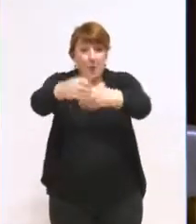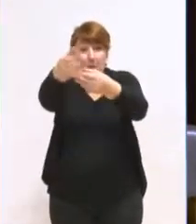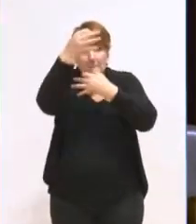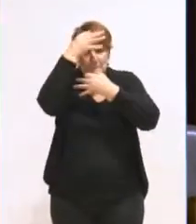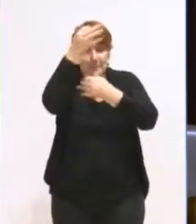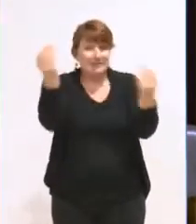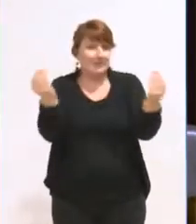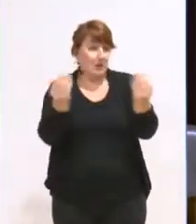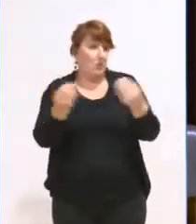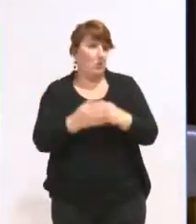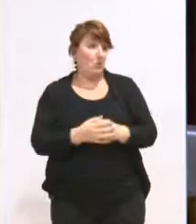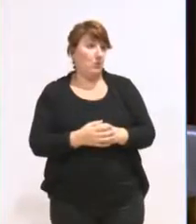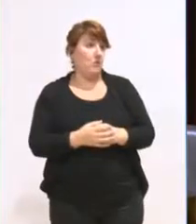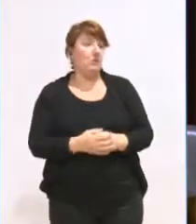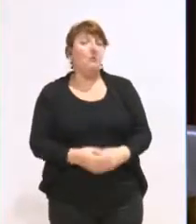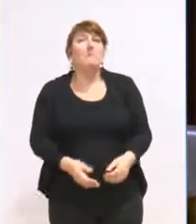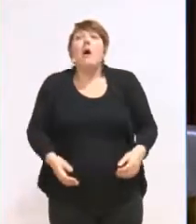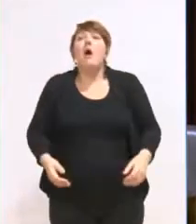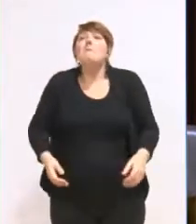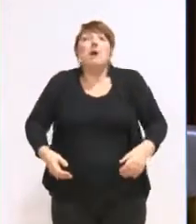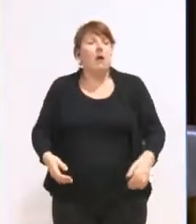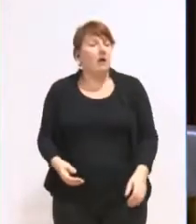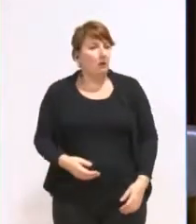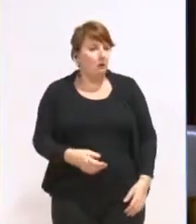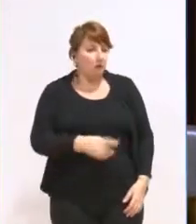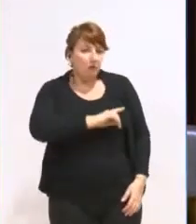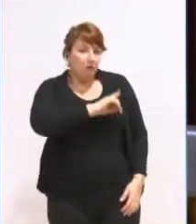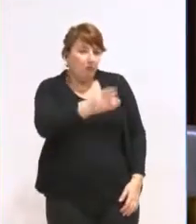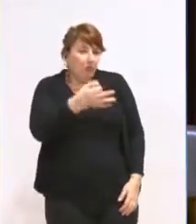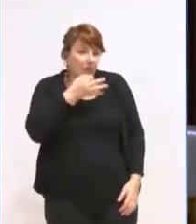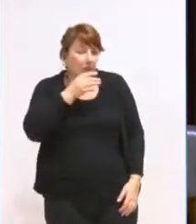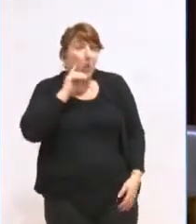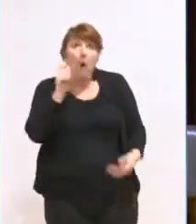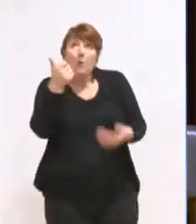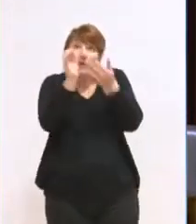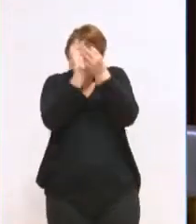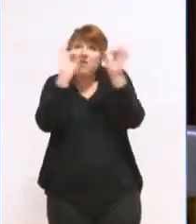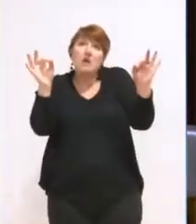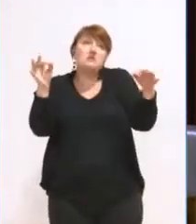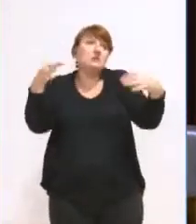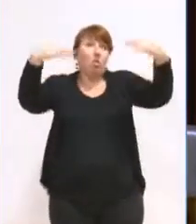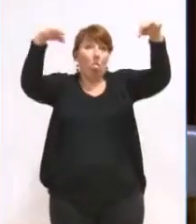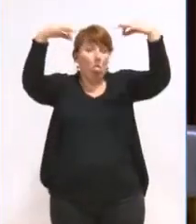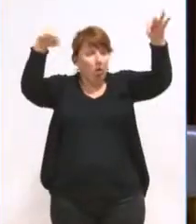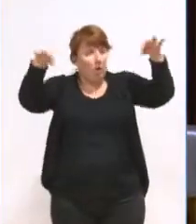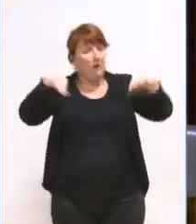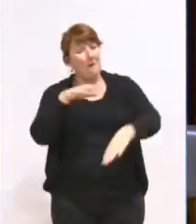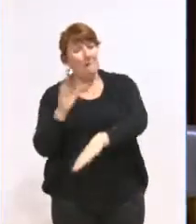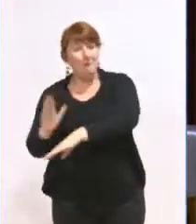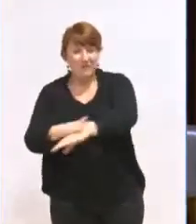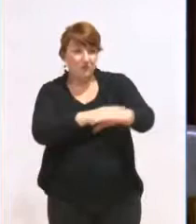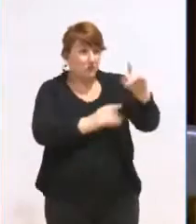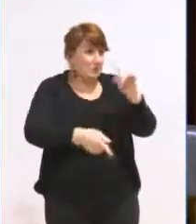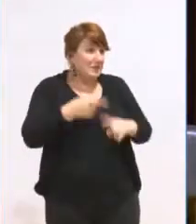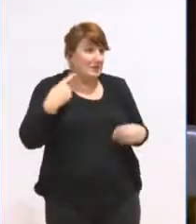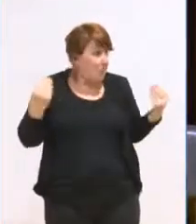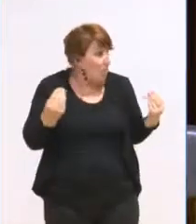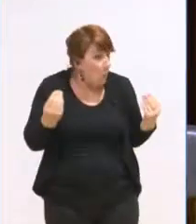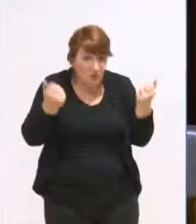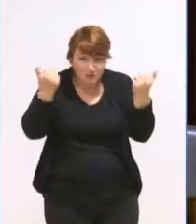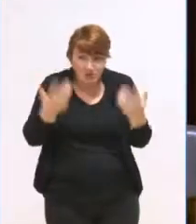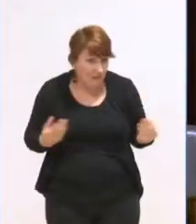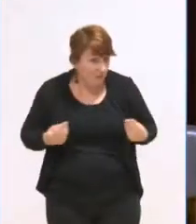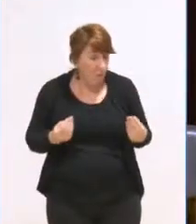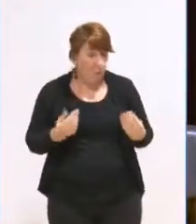Ne me dites pas ben, parce qu'à part une phrase sur le thème « on va remettre de la prévention spécialisée », nous n'avons pas de chiffres dans le document.